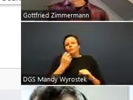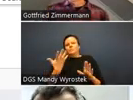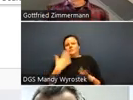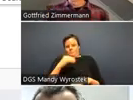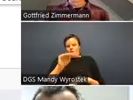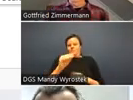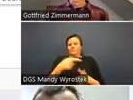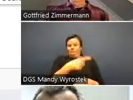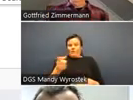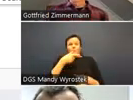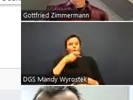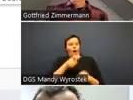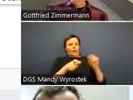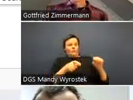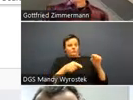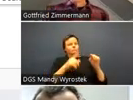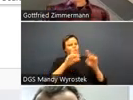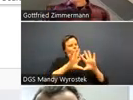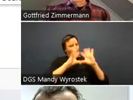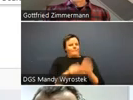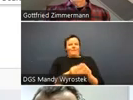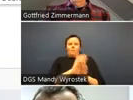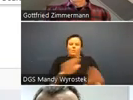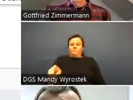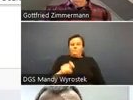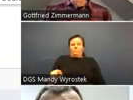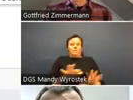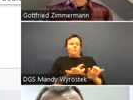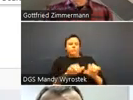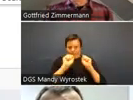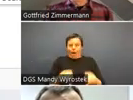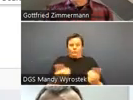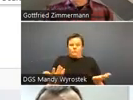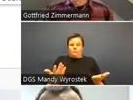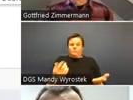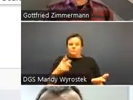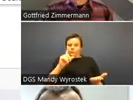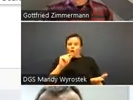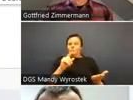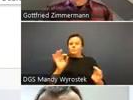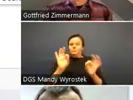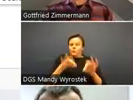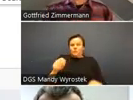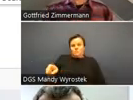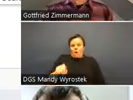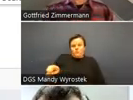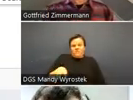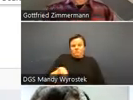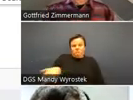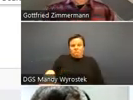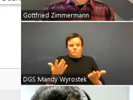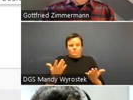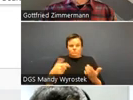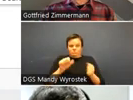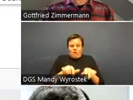erreichen. Manches ist etwas kompliziert, aber es gibt dazu auch Tabellen, die man